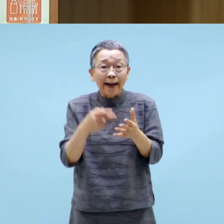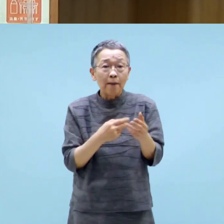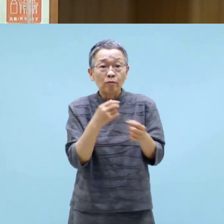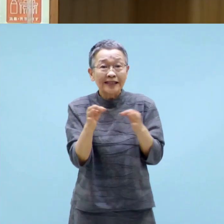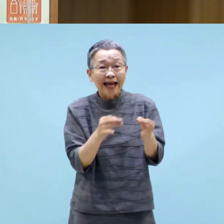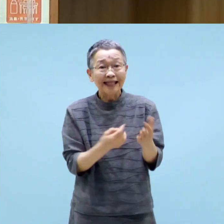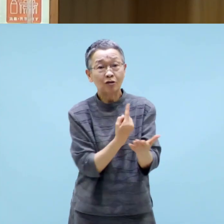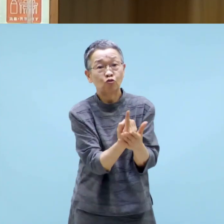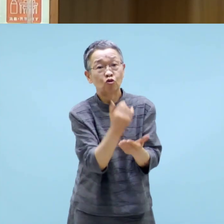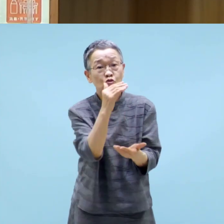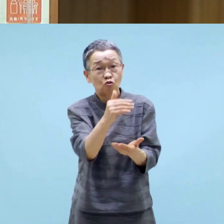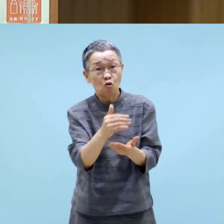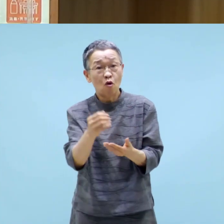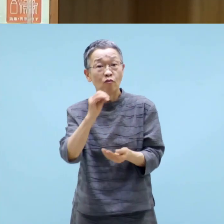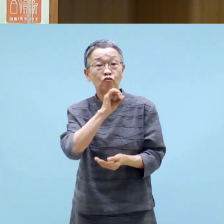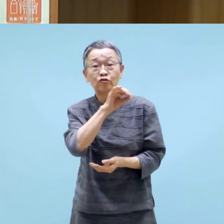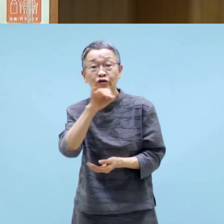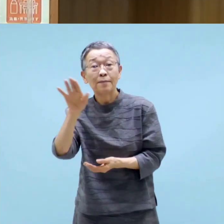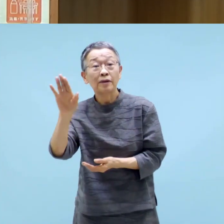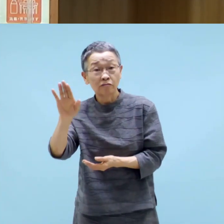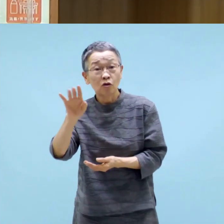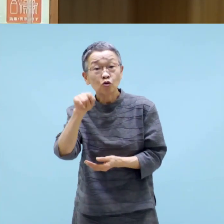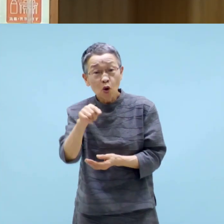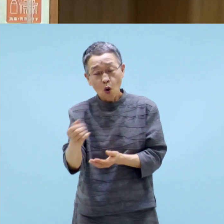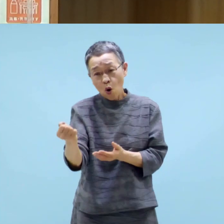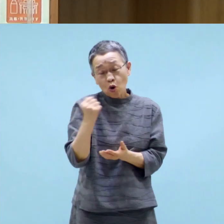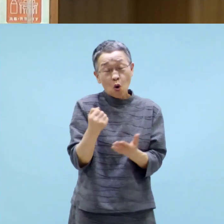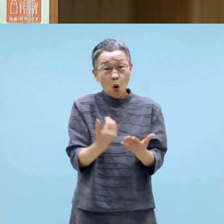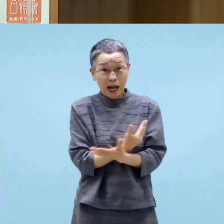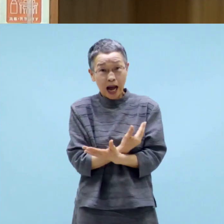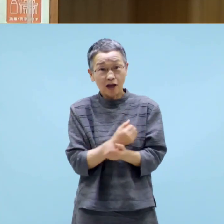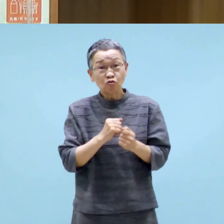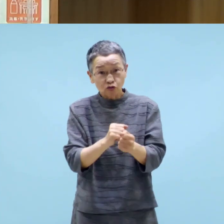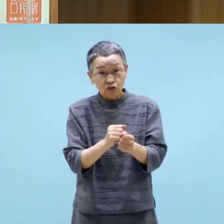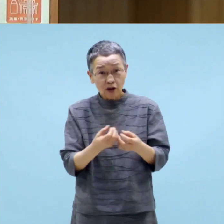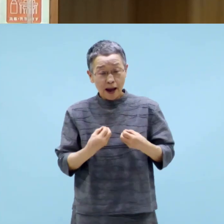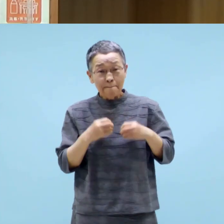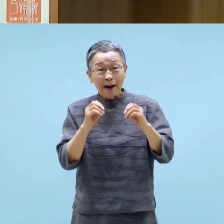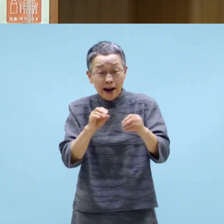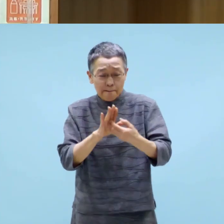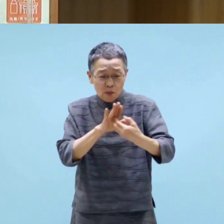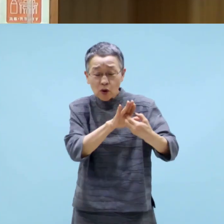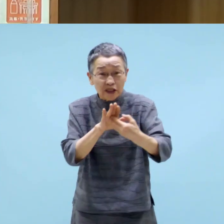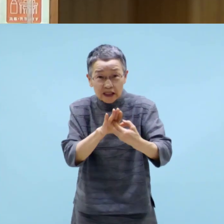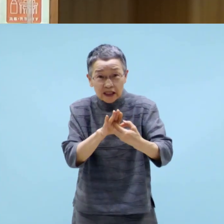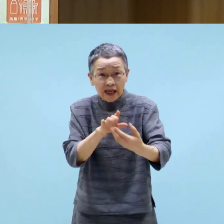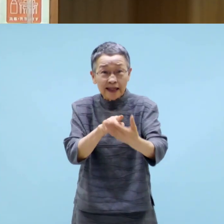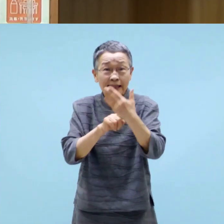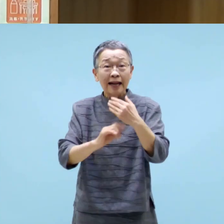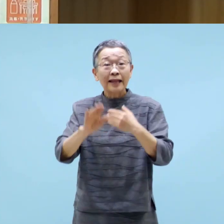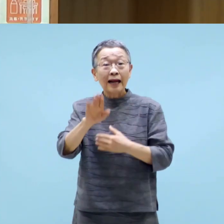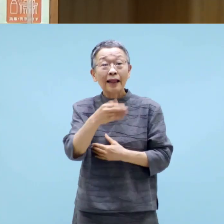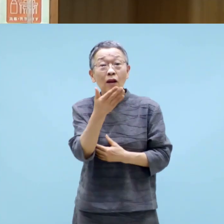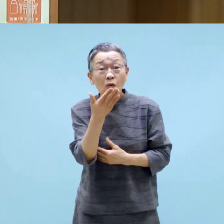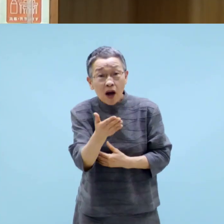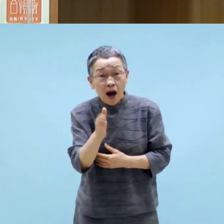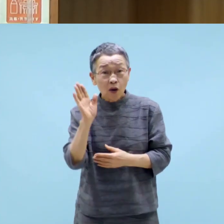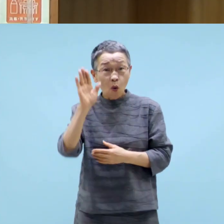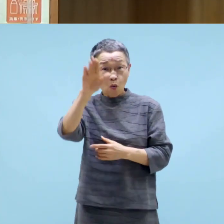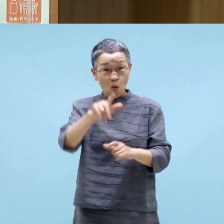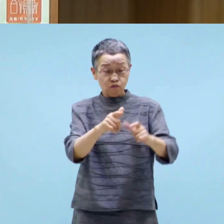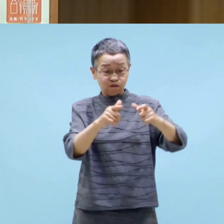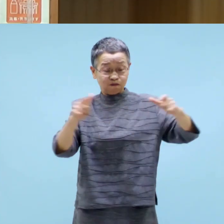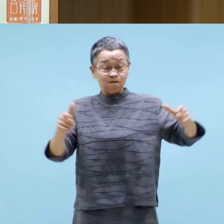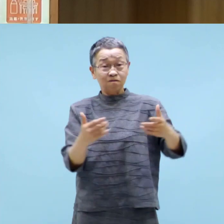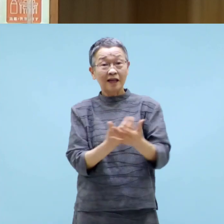ですけど、それをさらに強めるということを、これをまん延防止がされてからなのか、今後やっぱり増えて傾向が見られるときにも